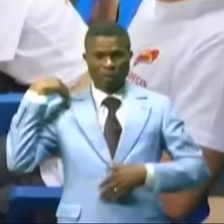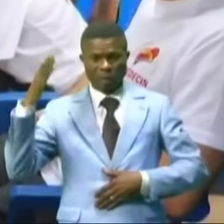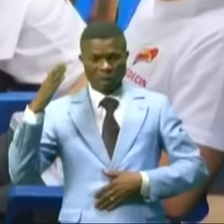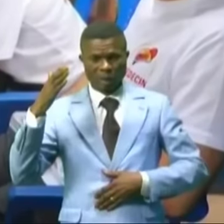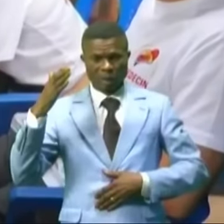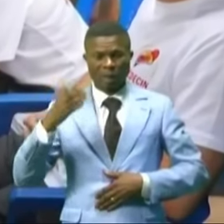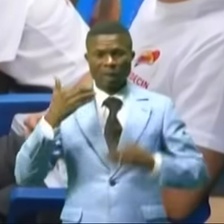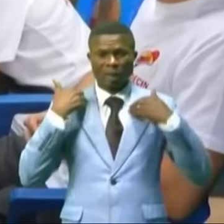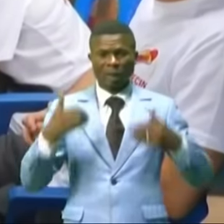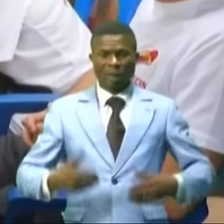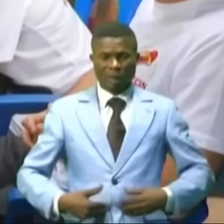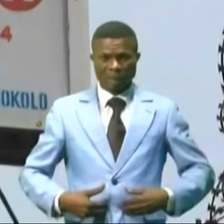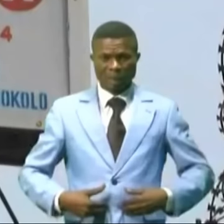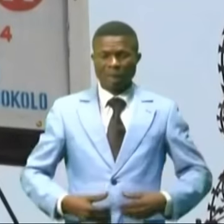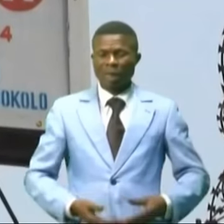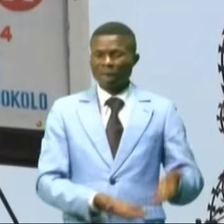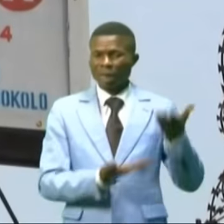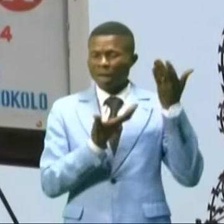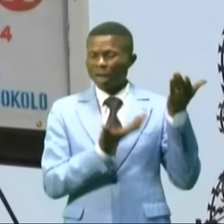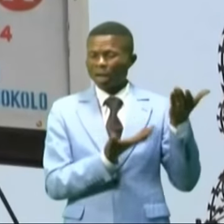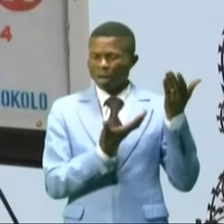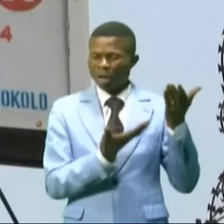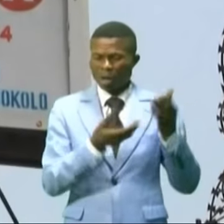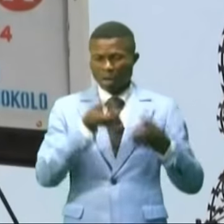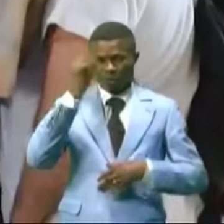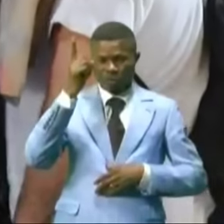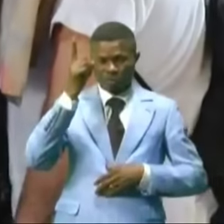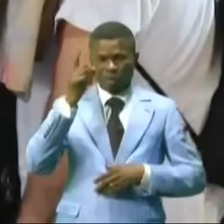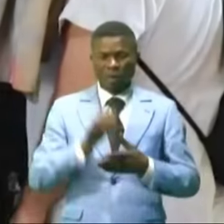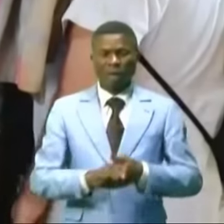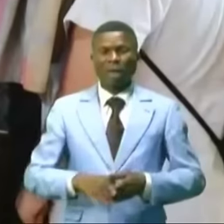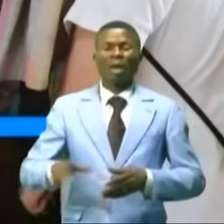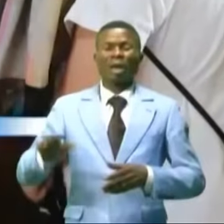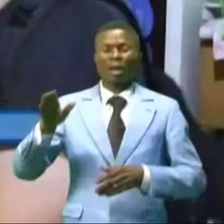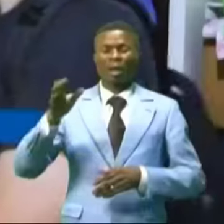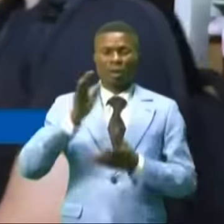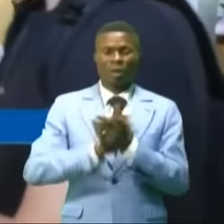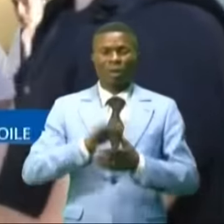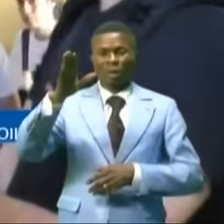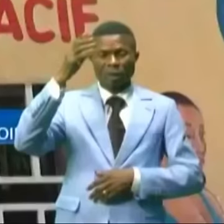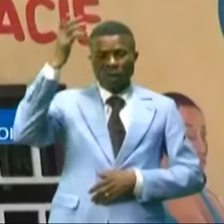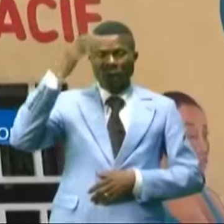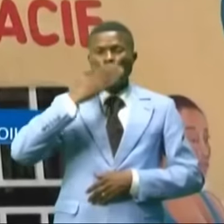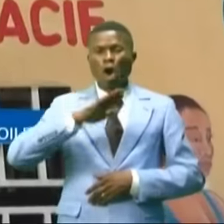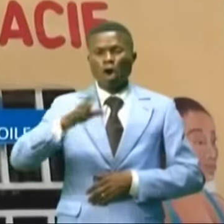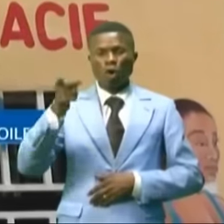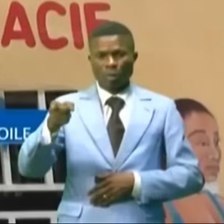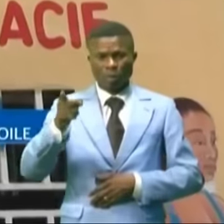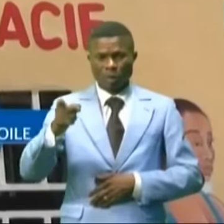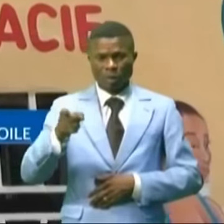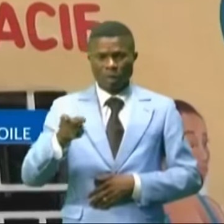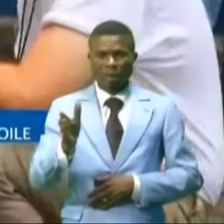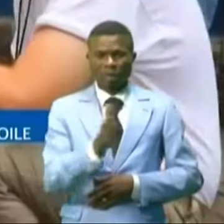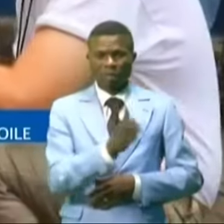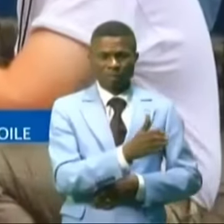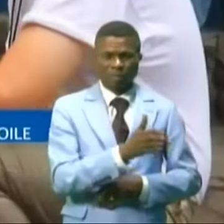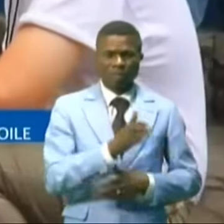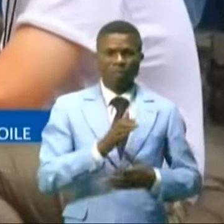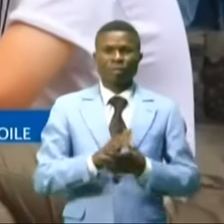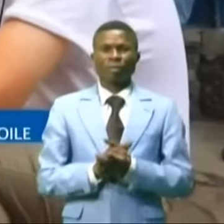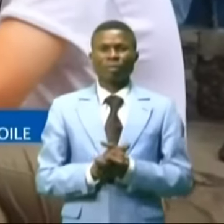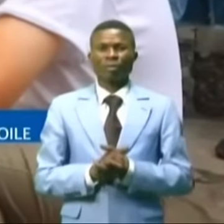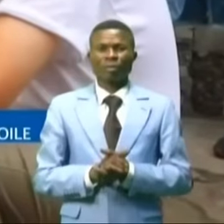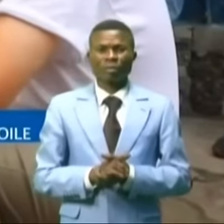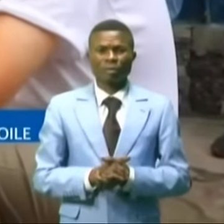de la santé des Congolais son cheval de bataille, COGDF, à travers sa polyclinique Pierre-Ronquet 1 de Kinshasa, matérialise